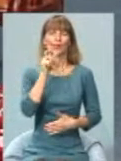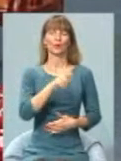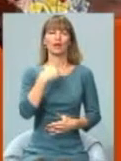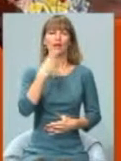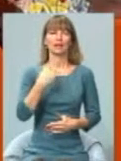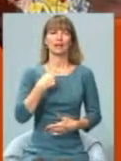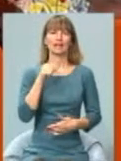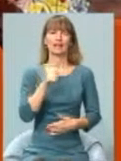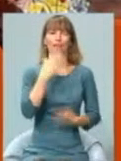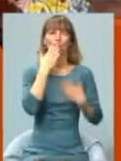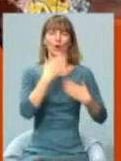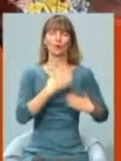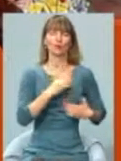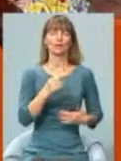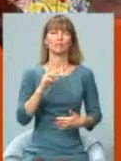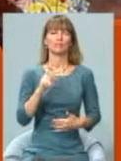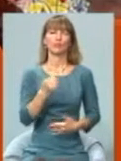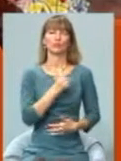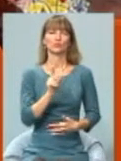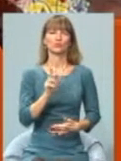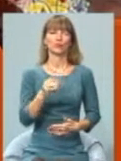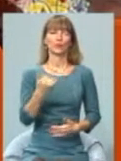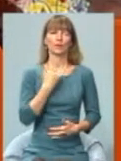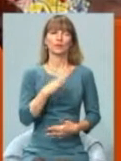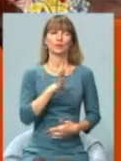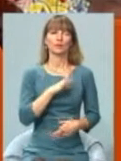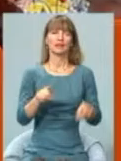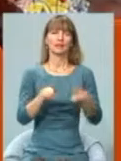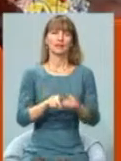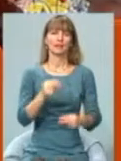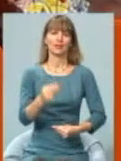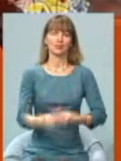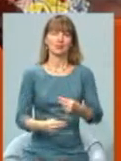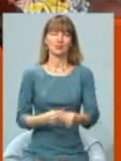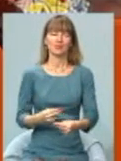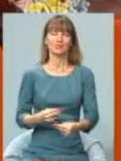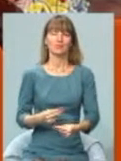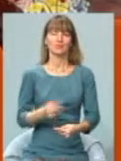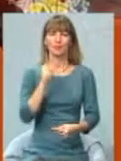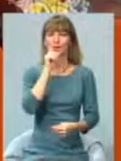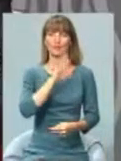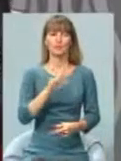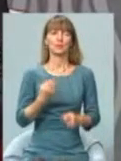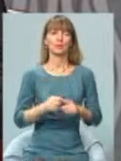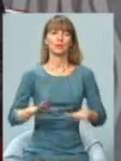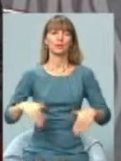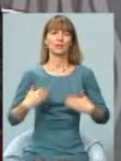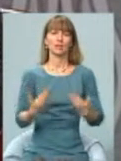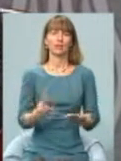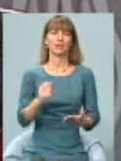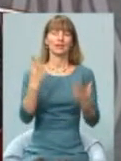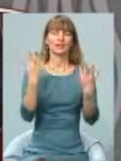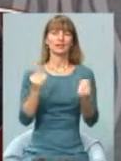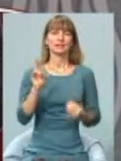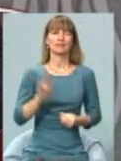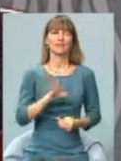І я б хотіла, щоб в нас така ж була така традиція. Непогано собі. Тож пропонуємо на День Святого